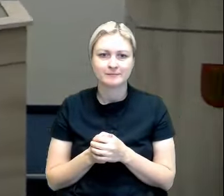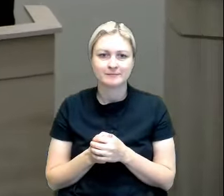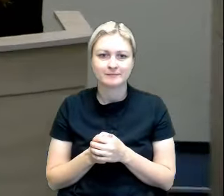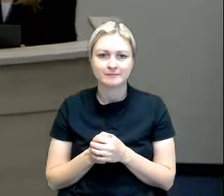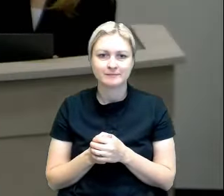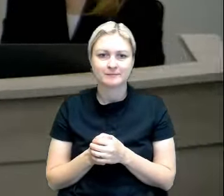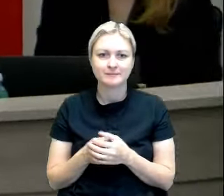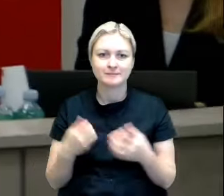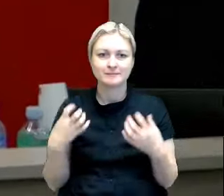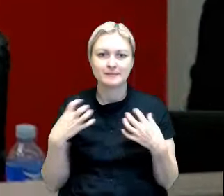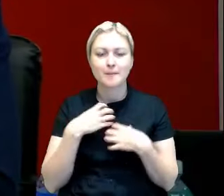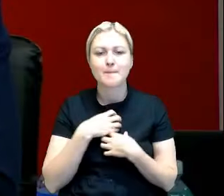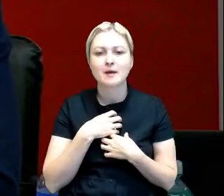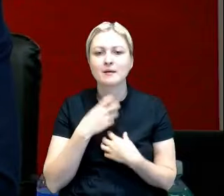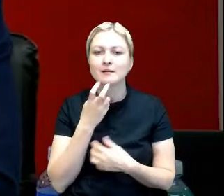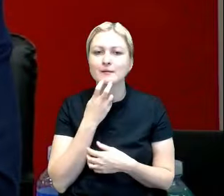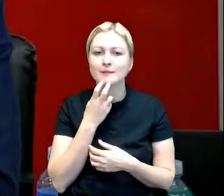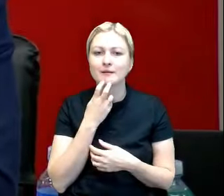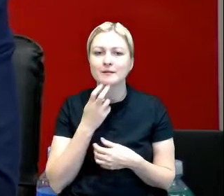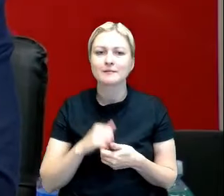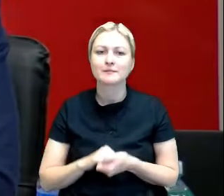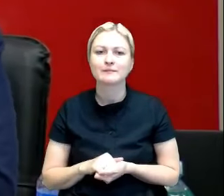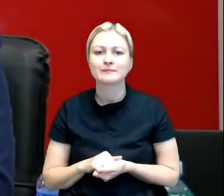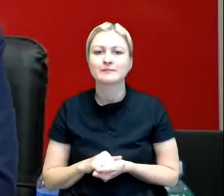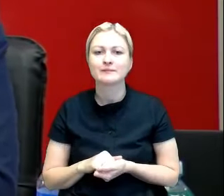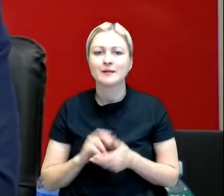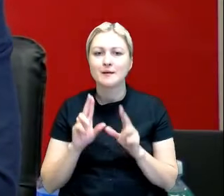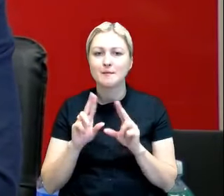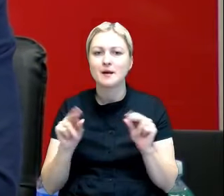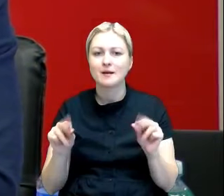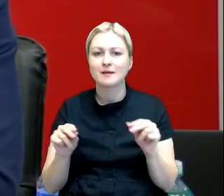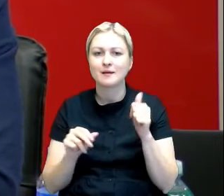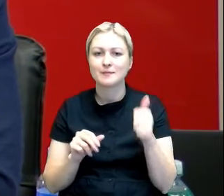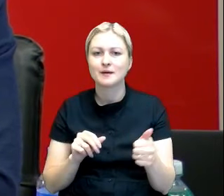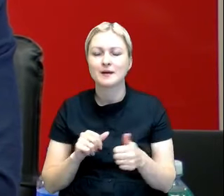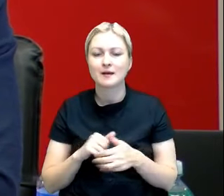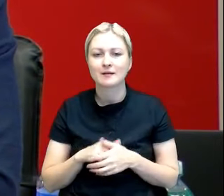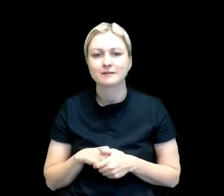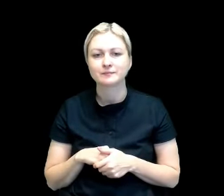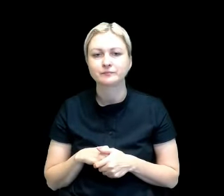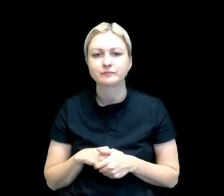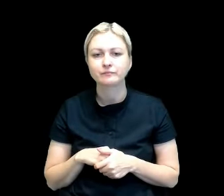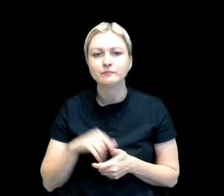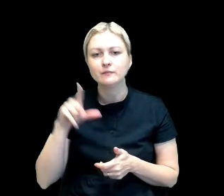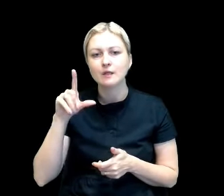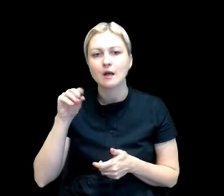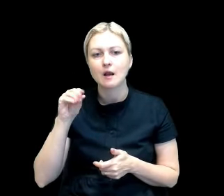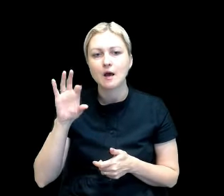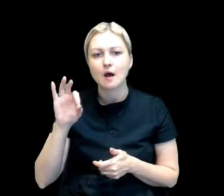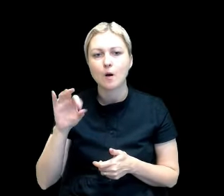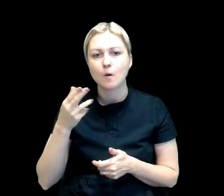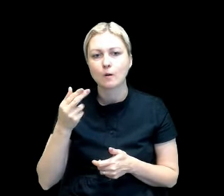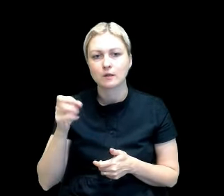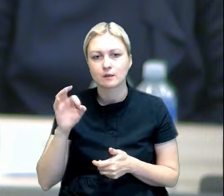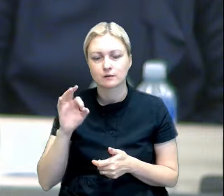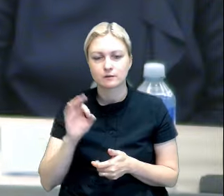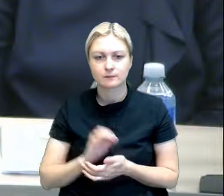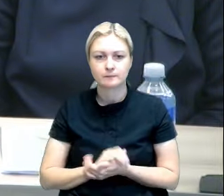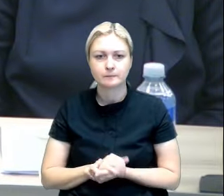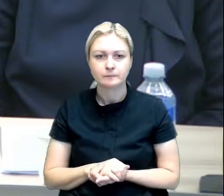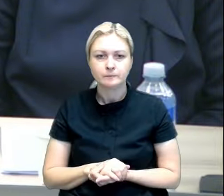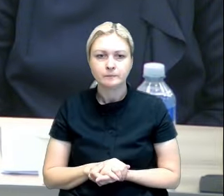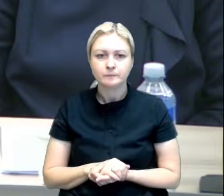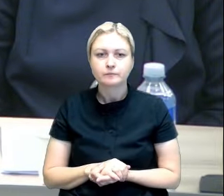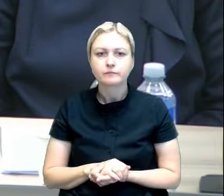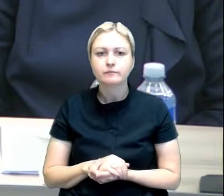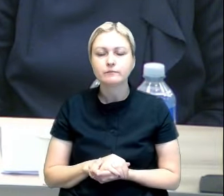už taip geras palinkėjimas taip leunas makūnas prašau sveiki kolegos dar